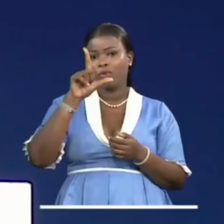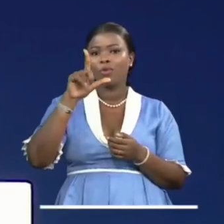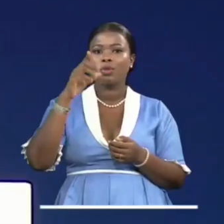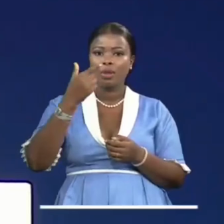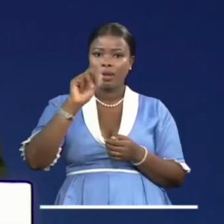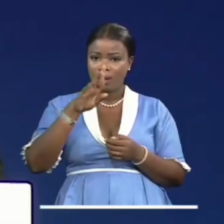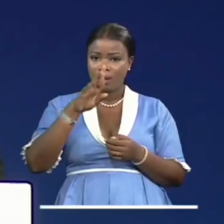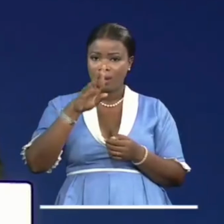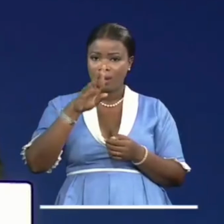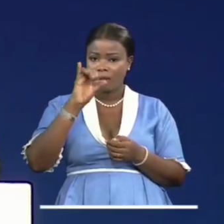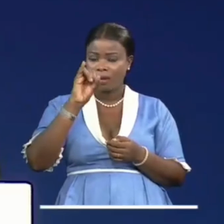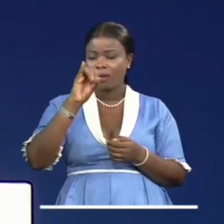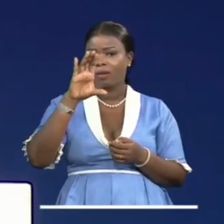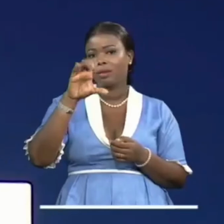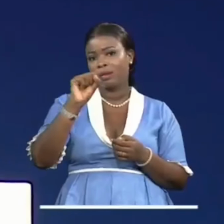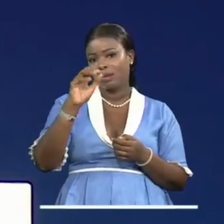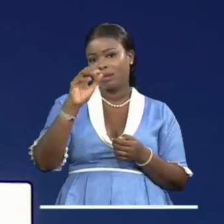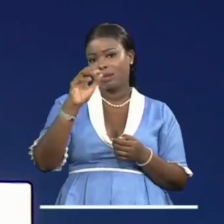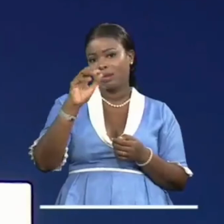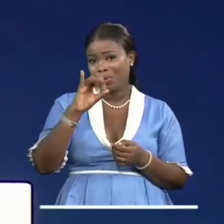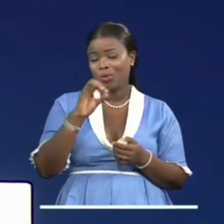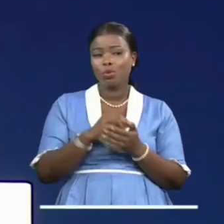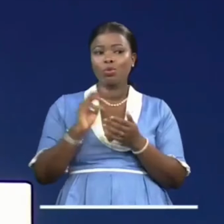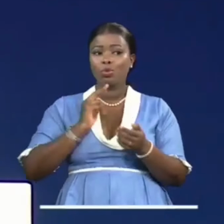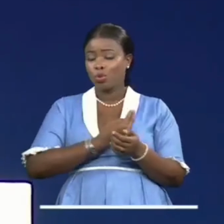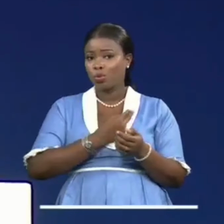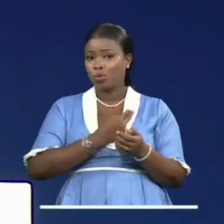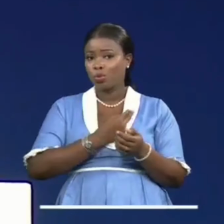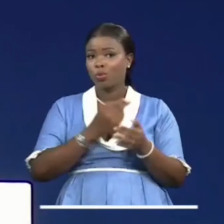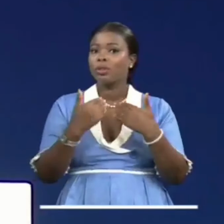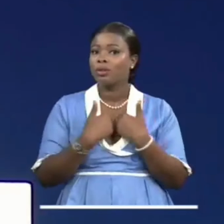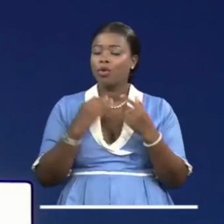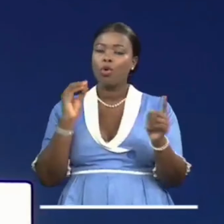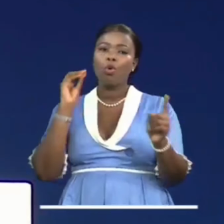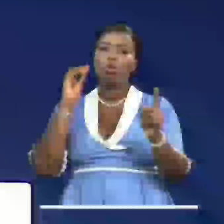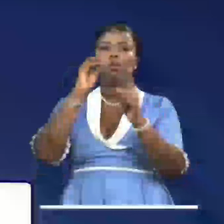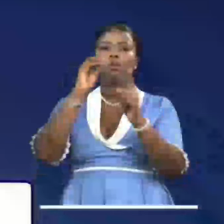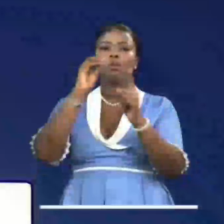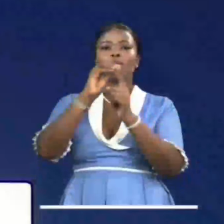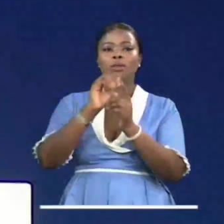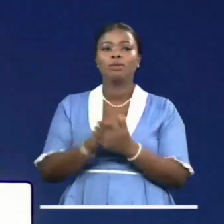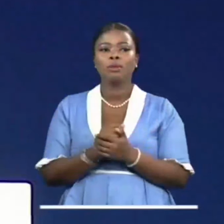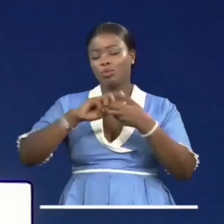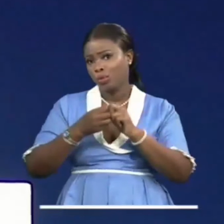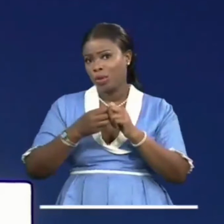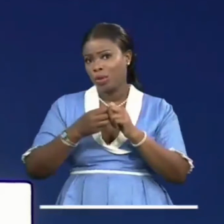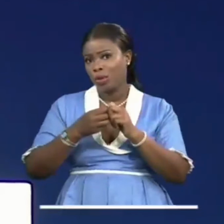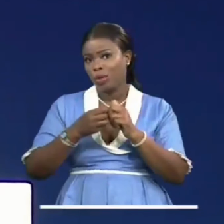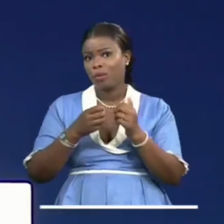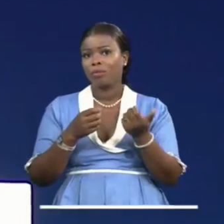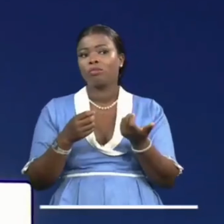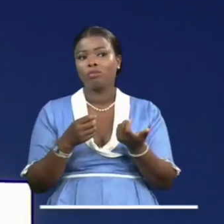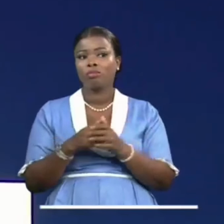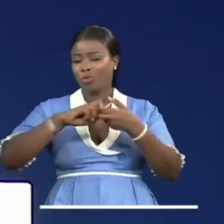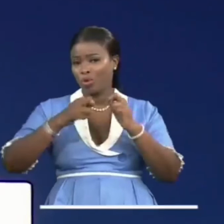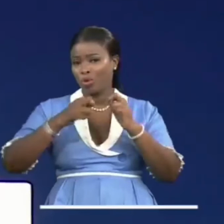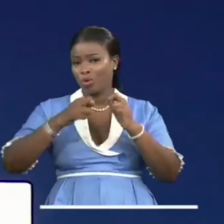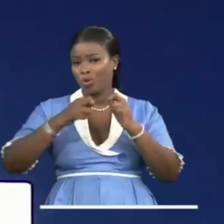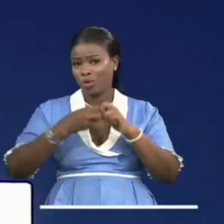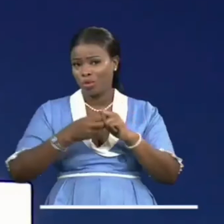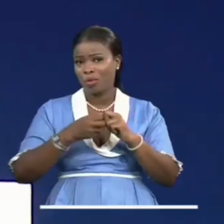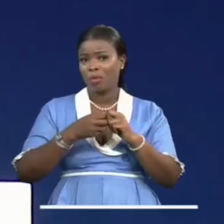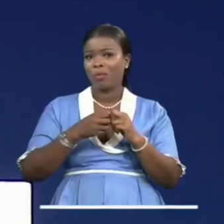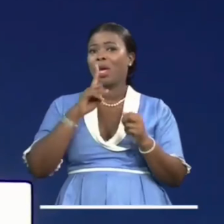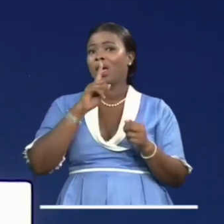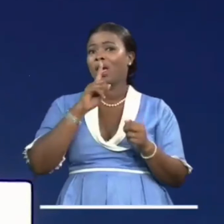enfin nous avons comme objectif accélérer la révolution numérique de l'économie le numérique est une opportunité que le